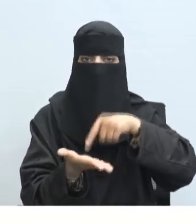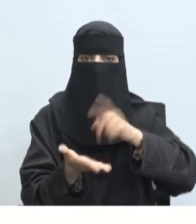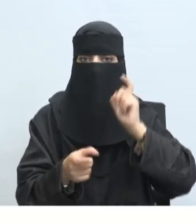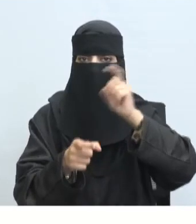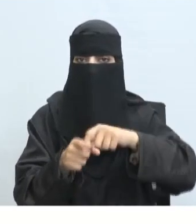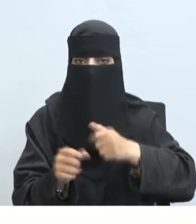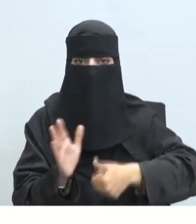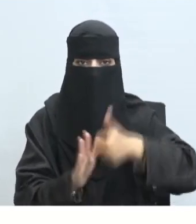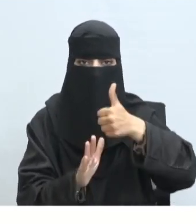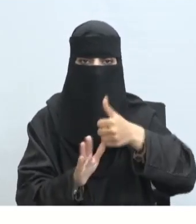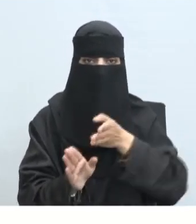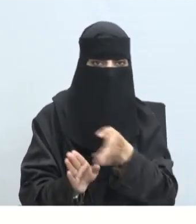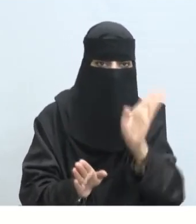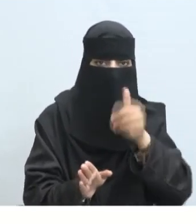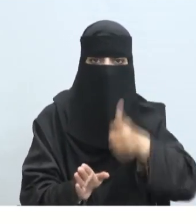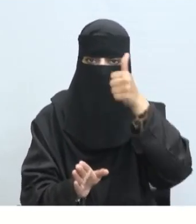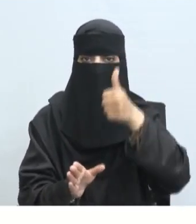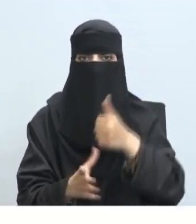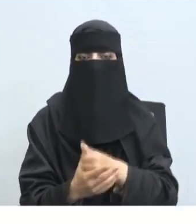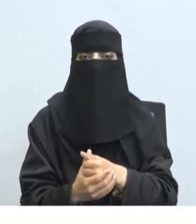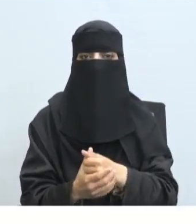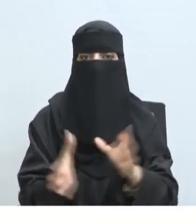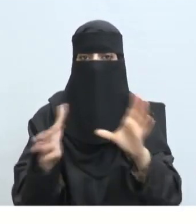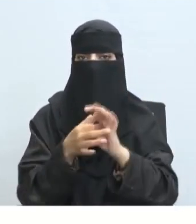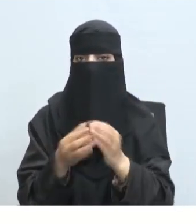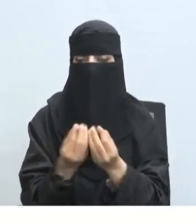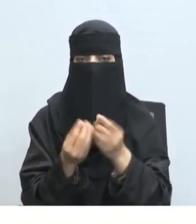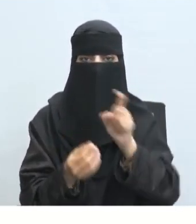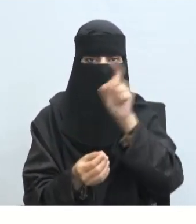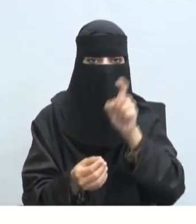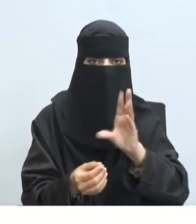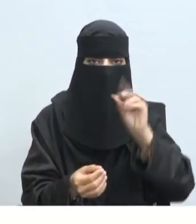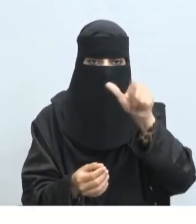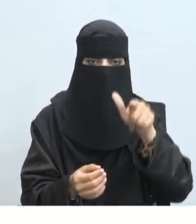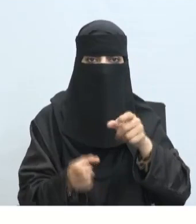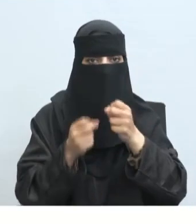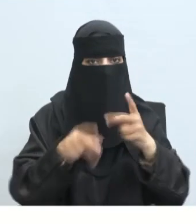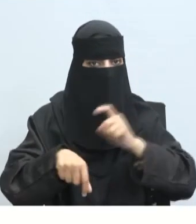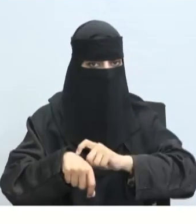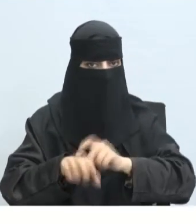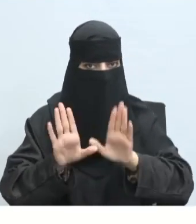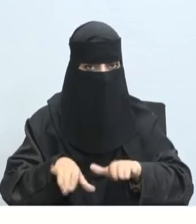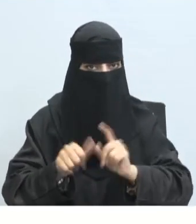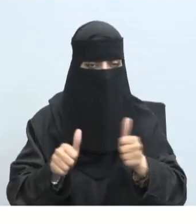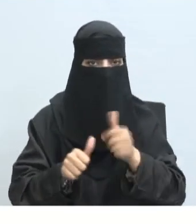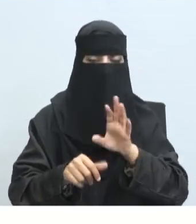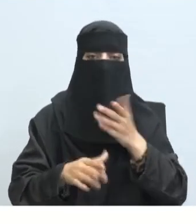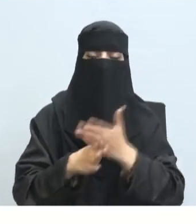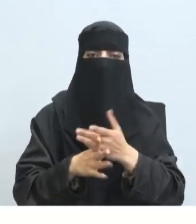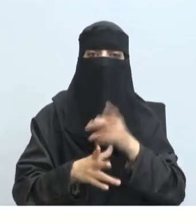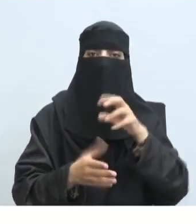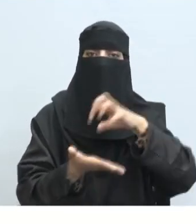الوصول والخروج منه وكذلك التوافر هل هنالك اتاحه في هذا الوقت كما ذكرنا في القاعات